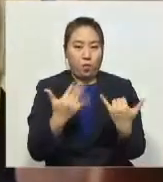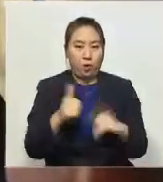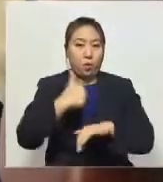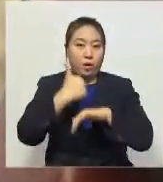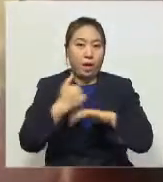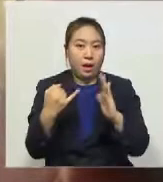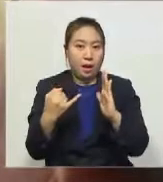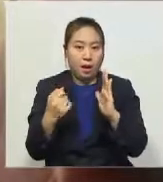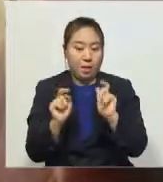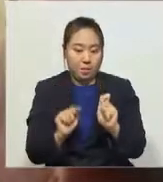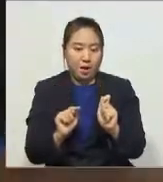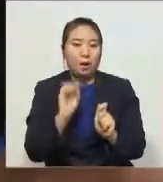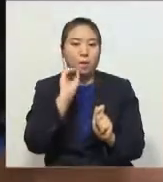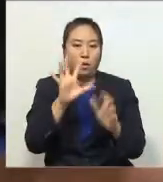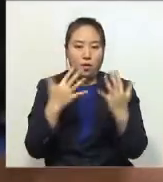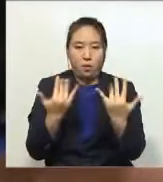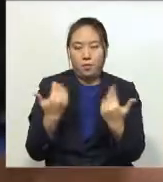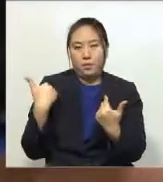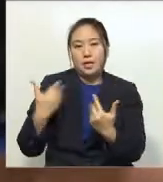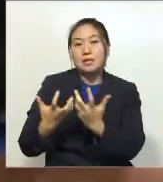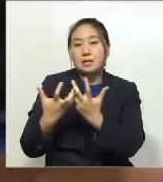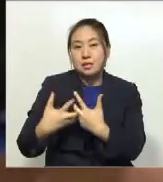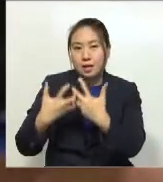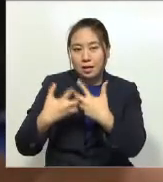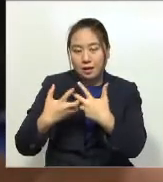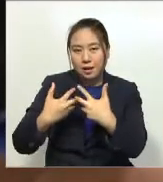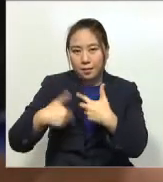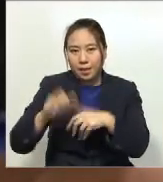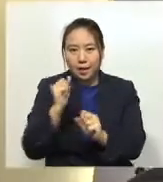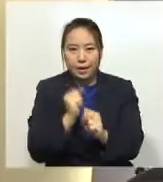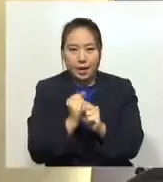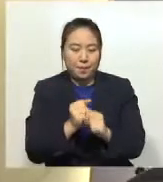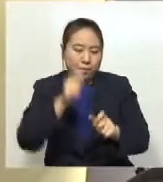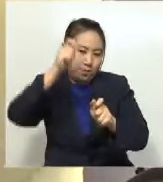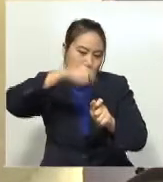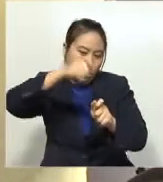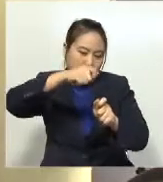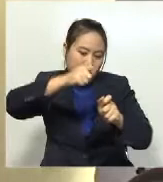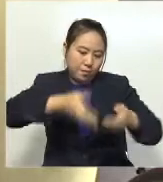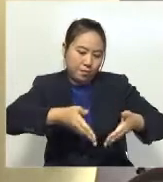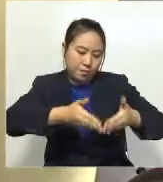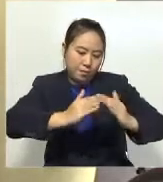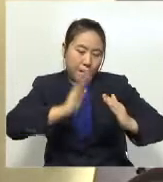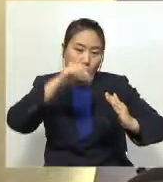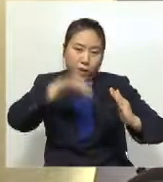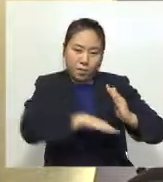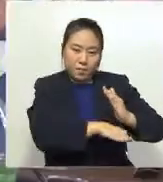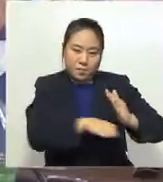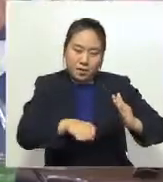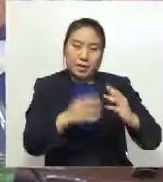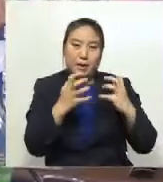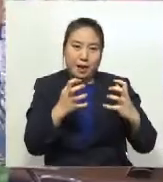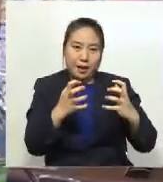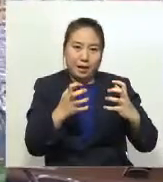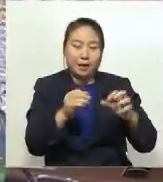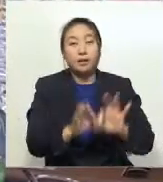ภอก็ระบุว่าจะมีการนำเครื่องจักรเข้าไปดำเนินการสร้างก่อสร้างโดยอาจจะมีการปูพื้นคอนกรีตแล้วก็